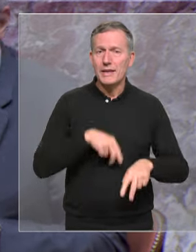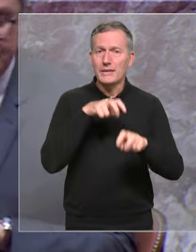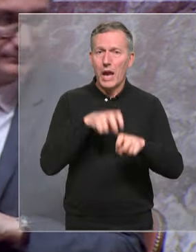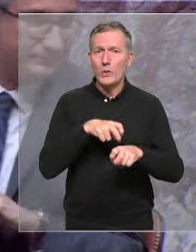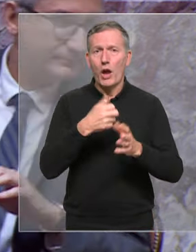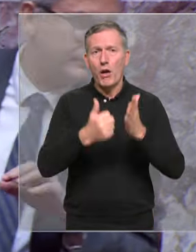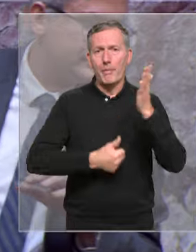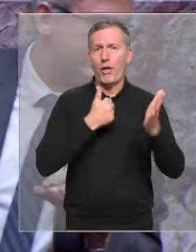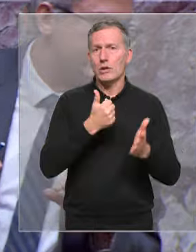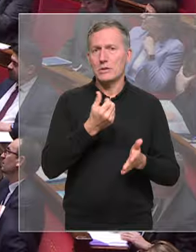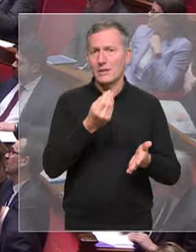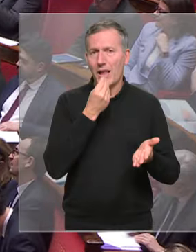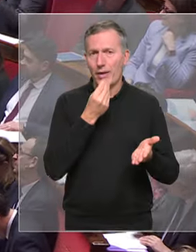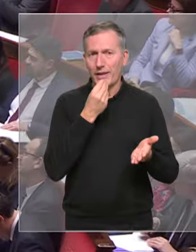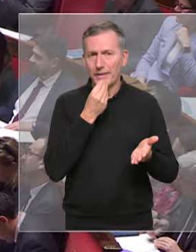Souveraineté alimentaire.